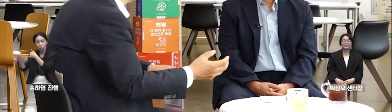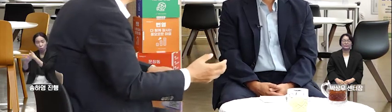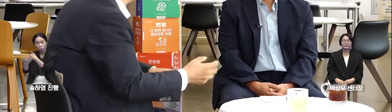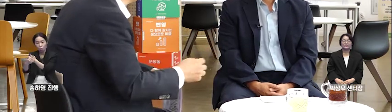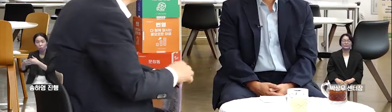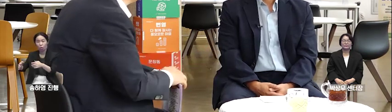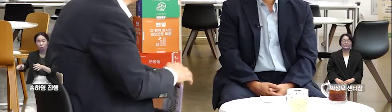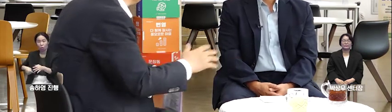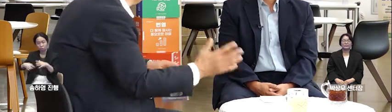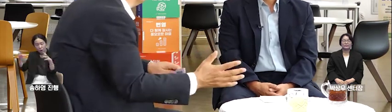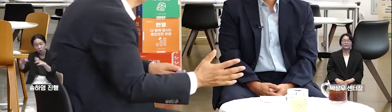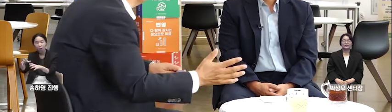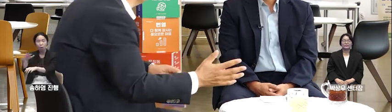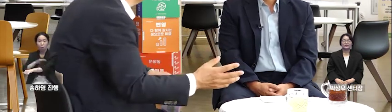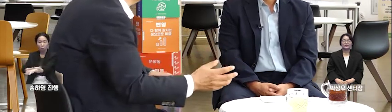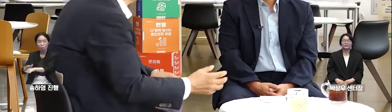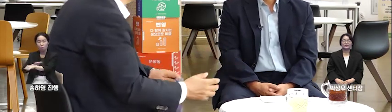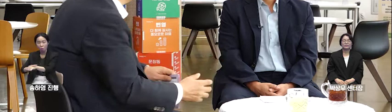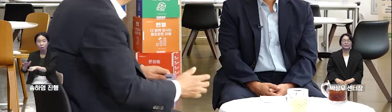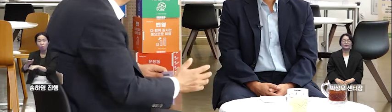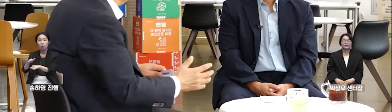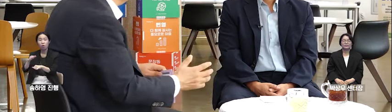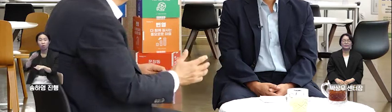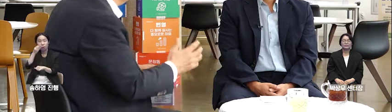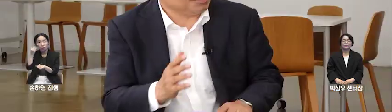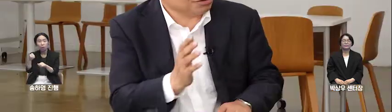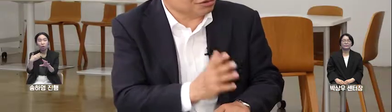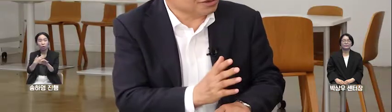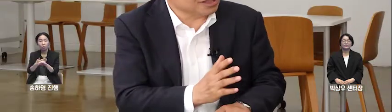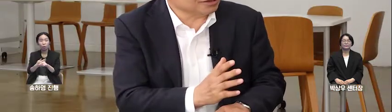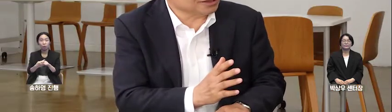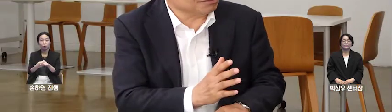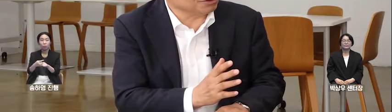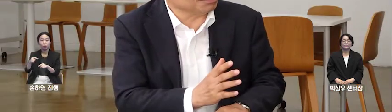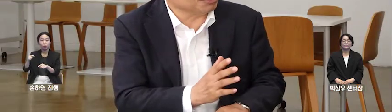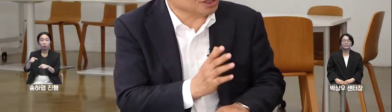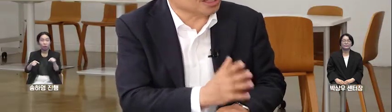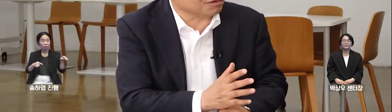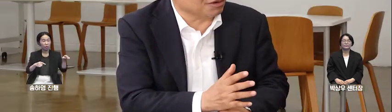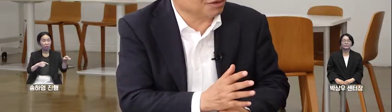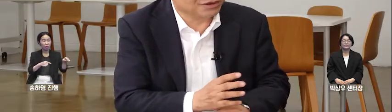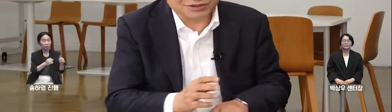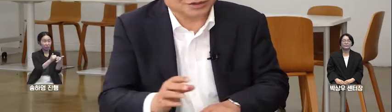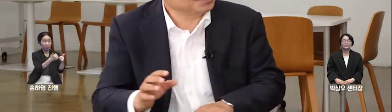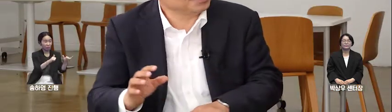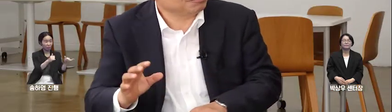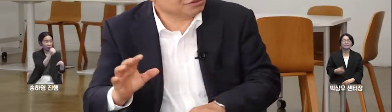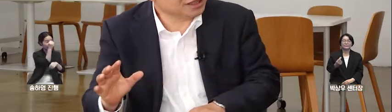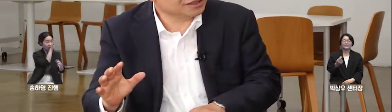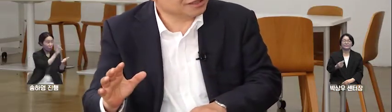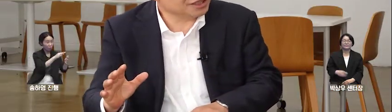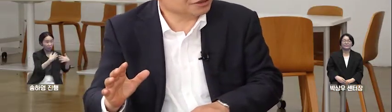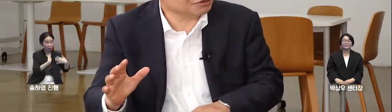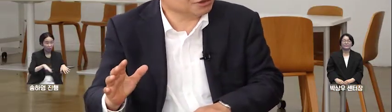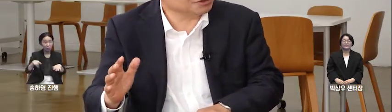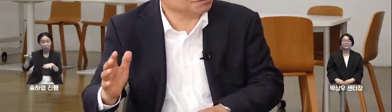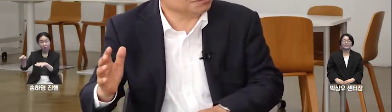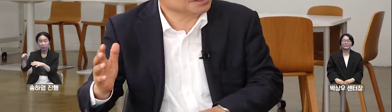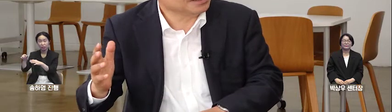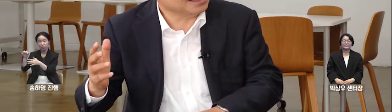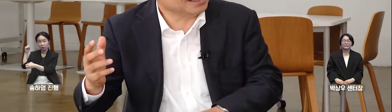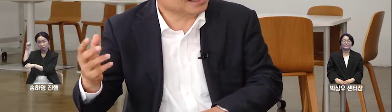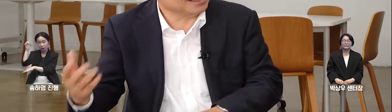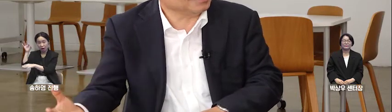발벗고 나가서 협도 잘하고 막 그래요. 그러면은 이쪽은 사회적 자본이 좀 취약하고 후자는 사회적 자본이